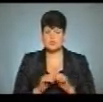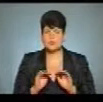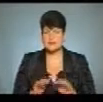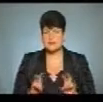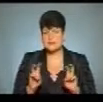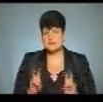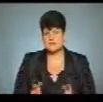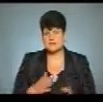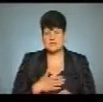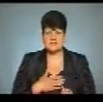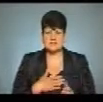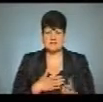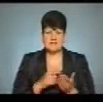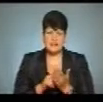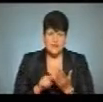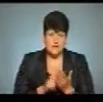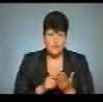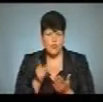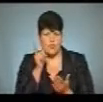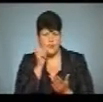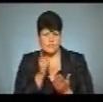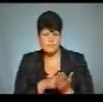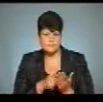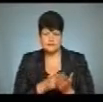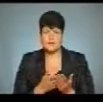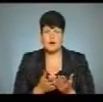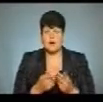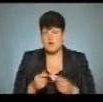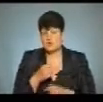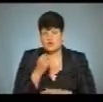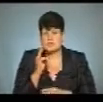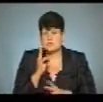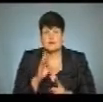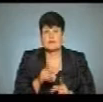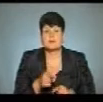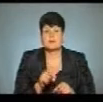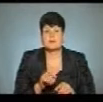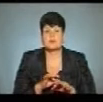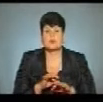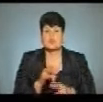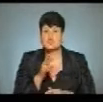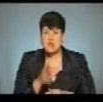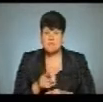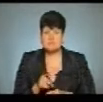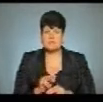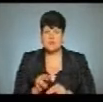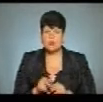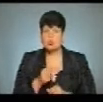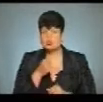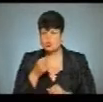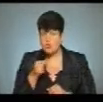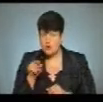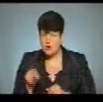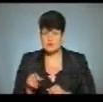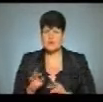наші там в телефонах, в гаджетах, а дорослі не знають, як з ними провести час. Тому ми вчимо дорослих, що